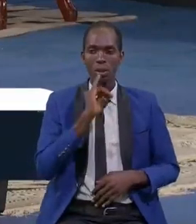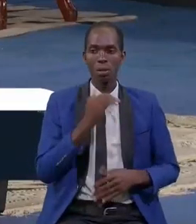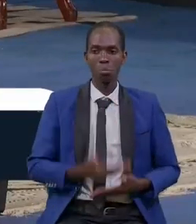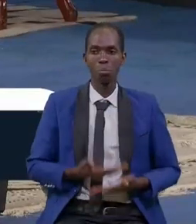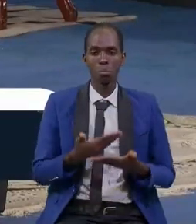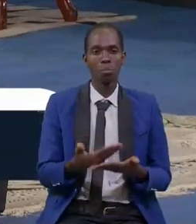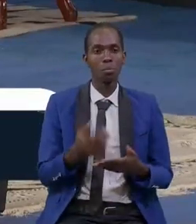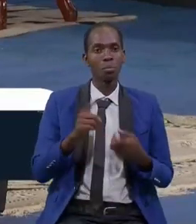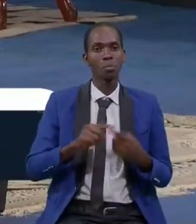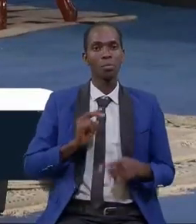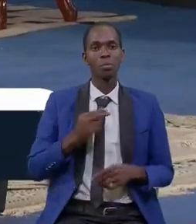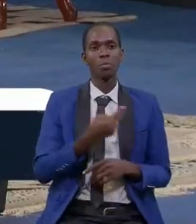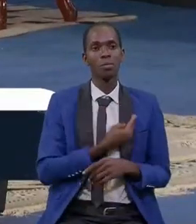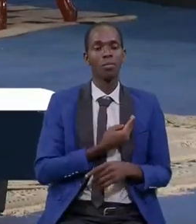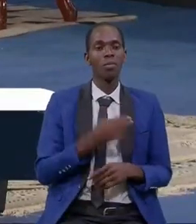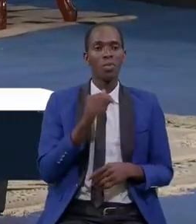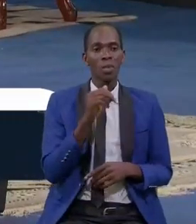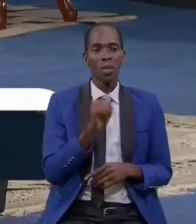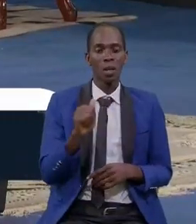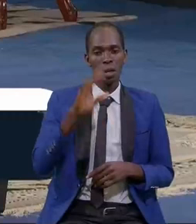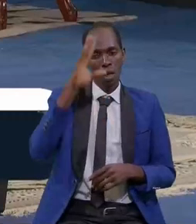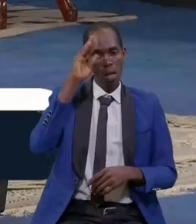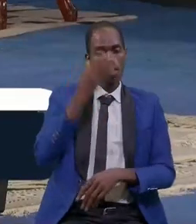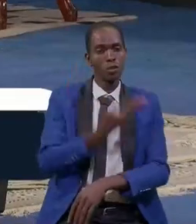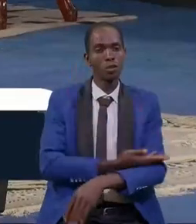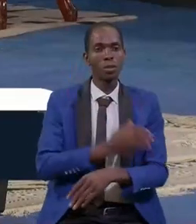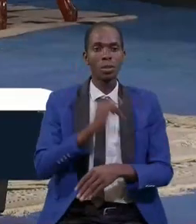9, à part du verset 6.